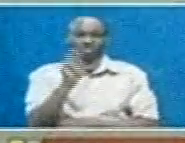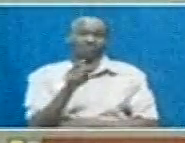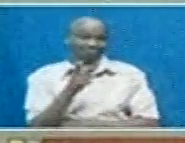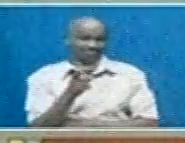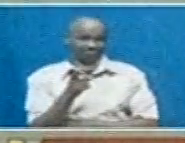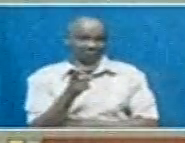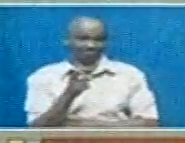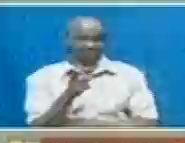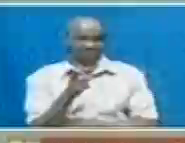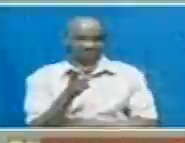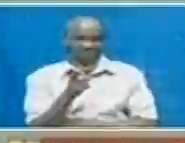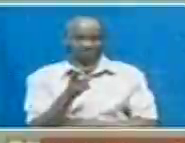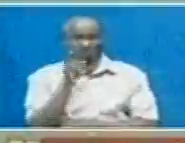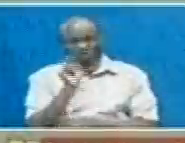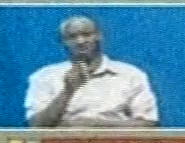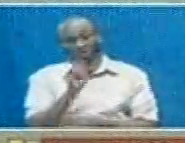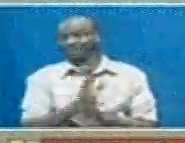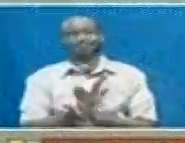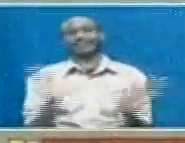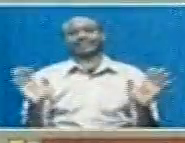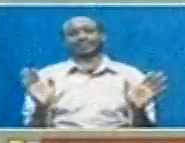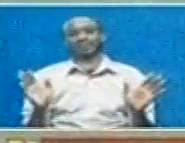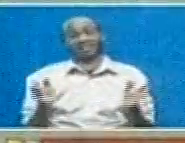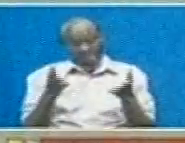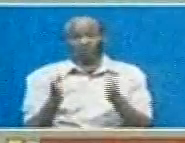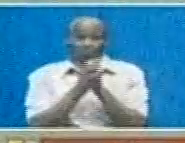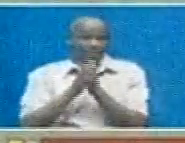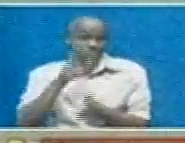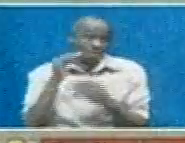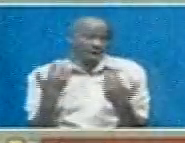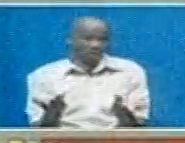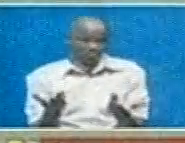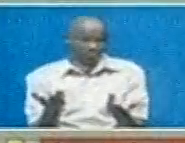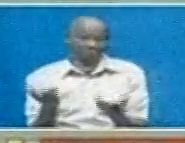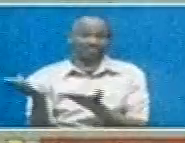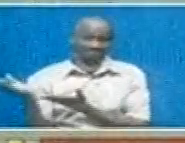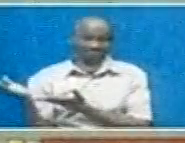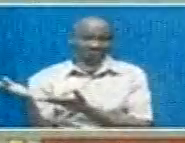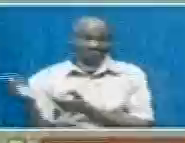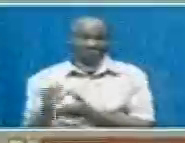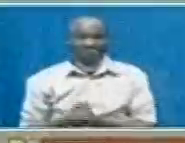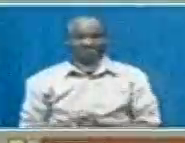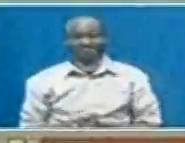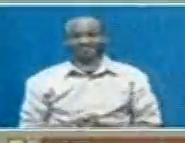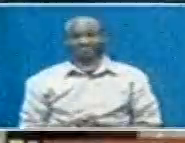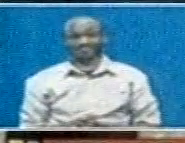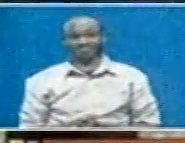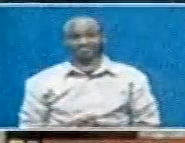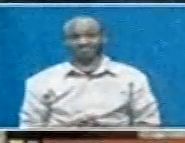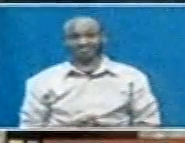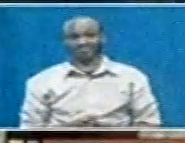kumpikia chakula ama kitoweo cha kuku. Pata taarifa zaidi na Mary Kilobi.